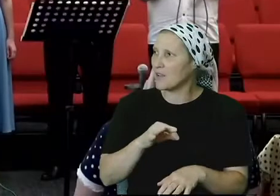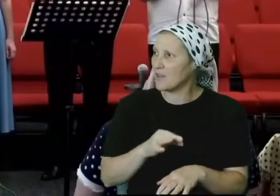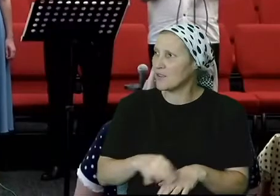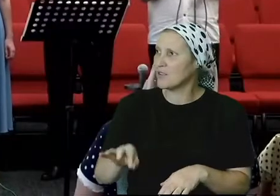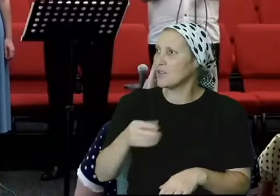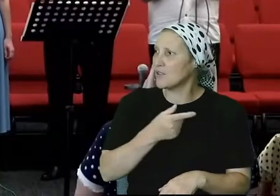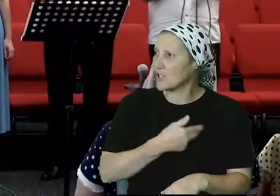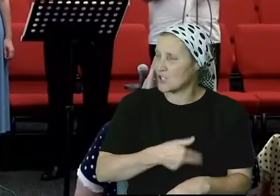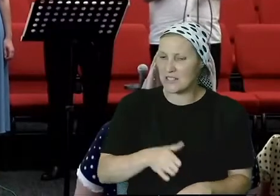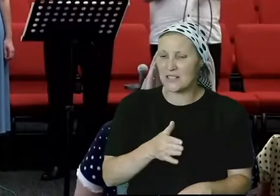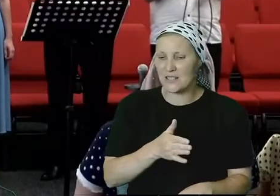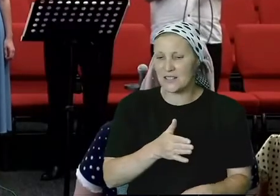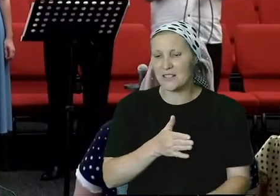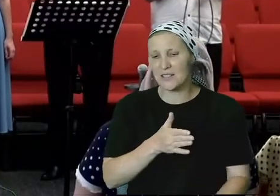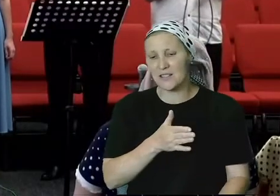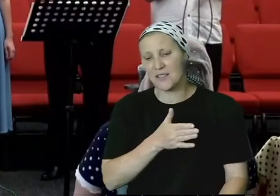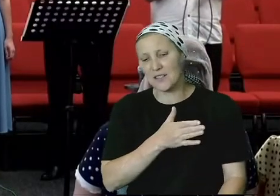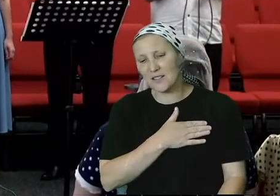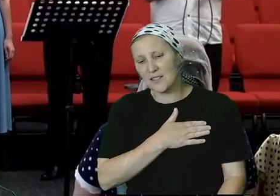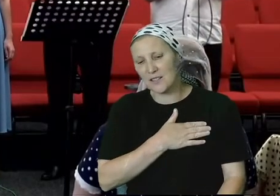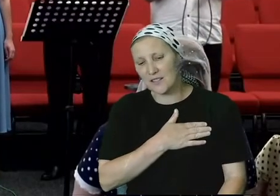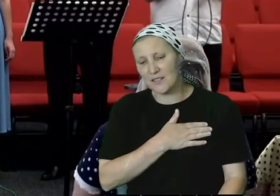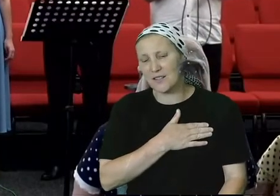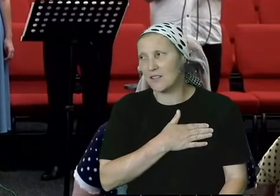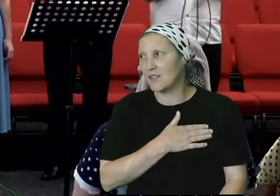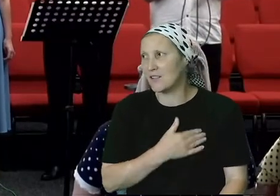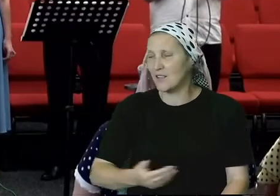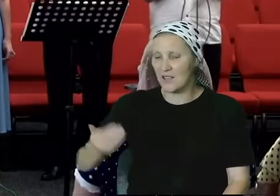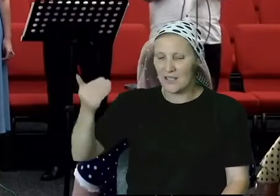коли біль в душі,